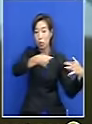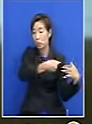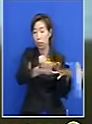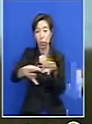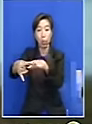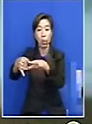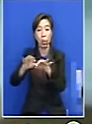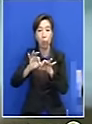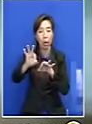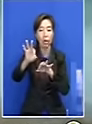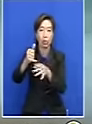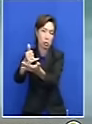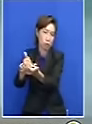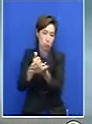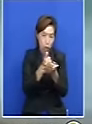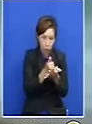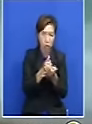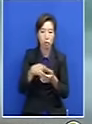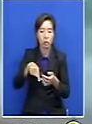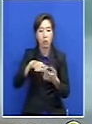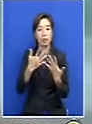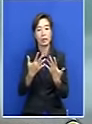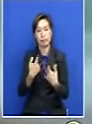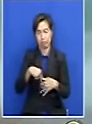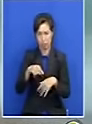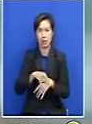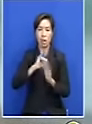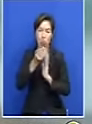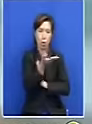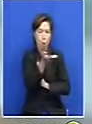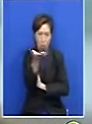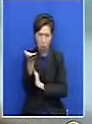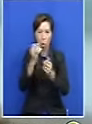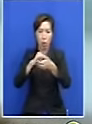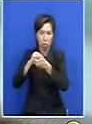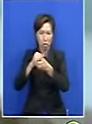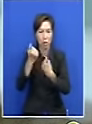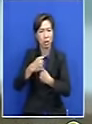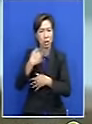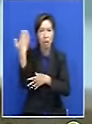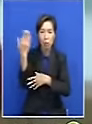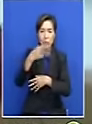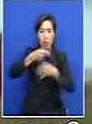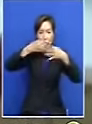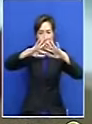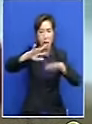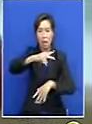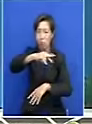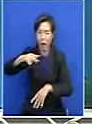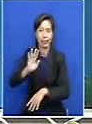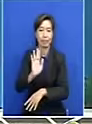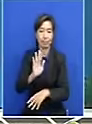ที่ต้องช่วยกันปฐมพยาบาลครับทำให้ทางจังหวัดออกมาขอความร่วมมือณเวลานี้นะครับไม่เหมาะกับการที่จะลงไปเล่นน้ำทะเล